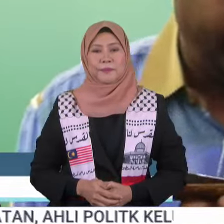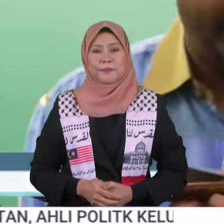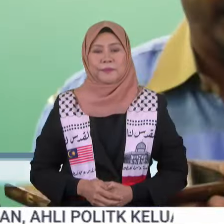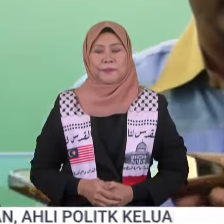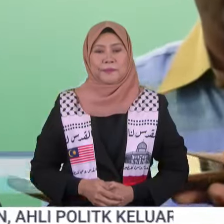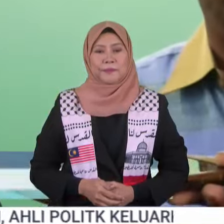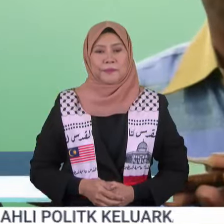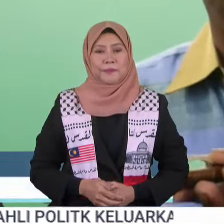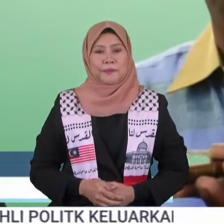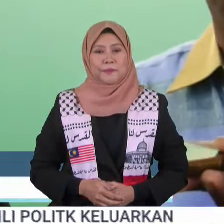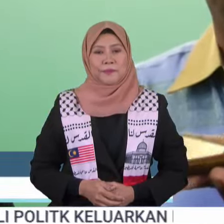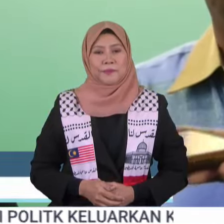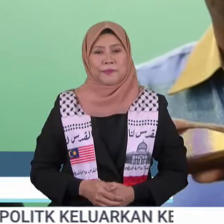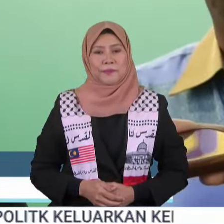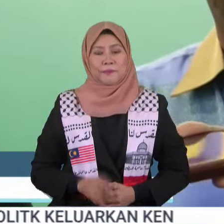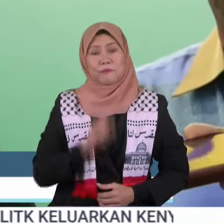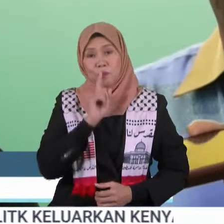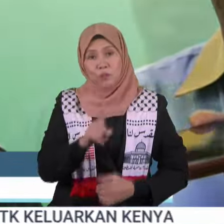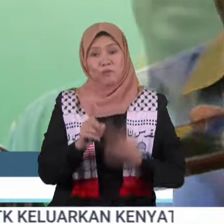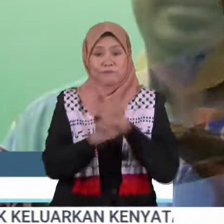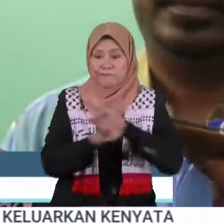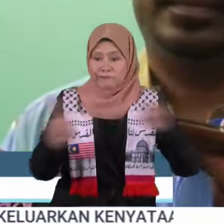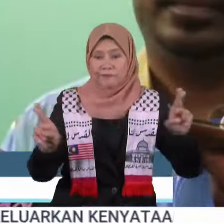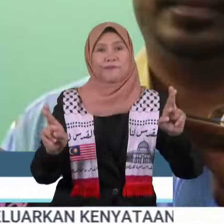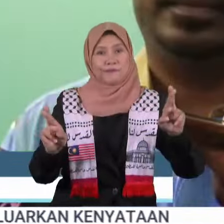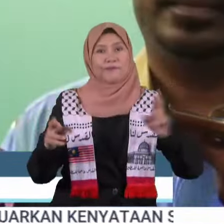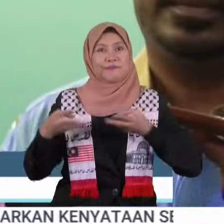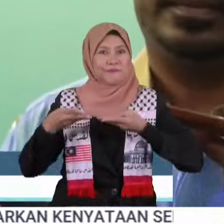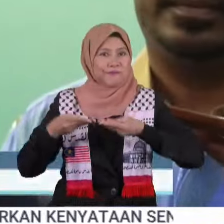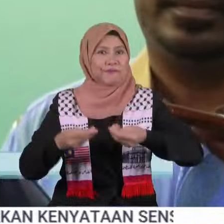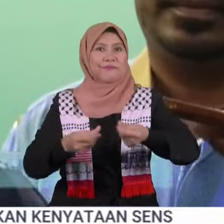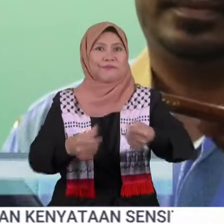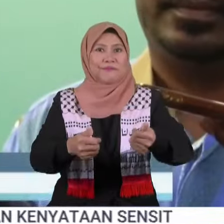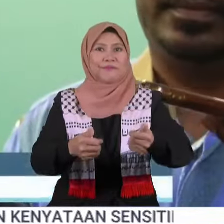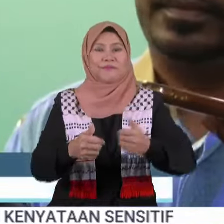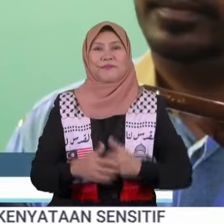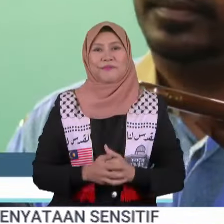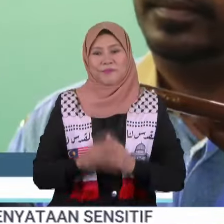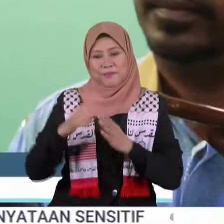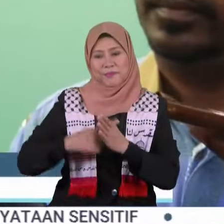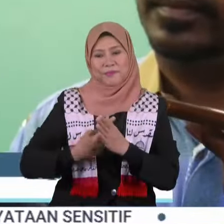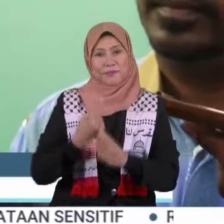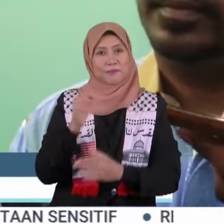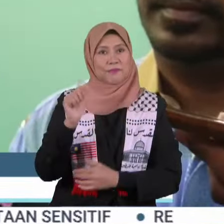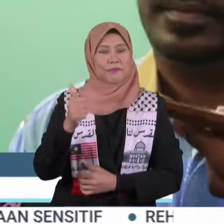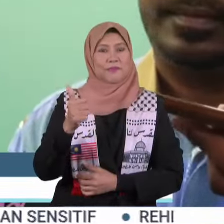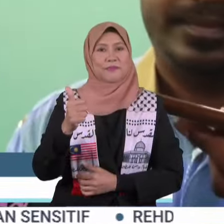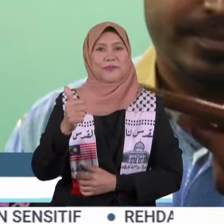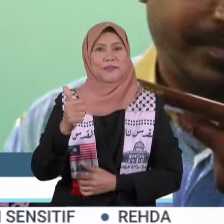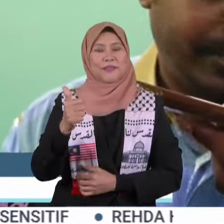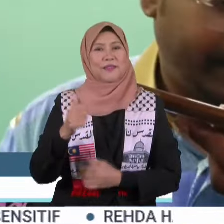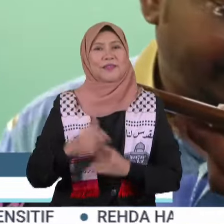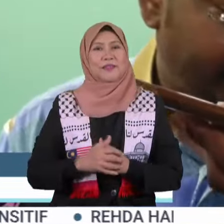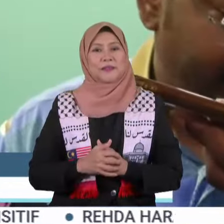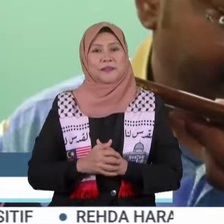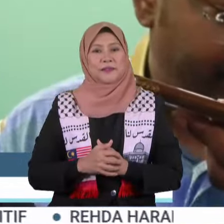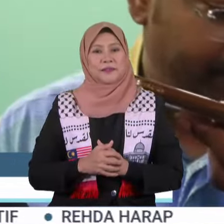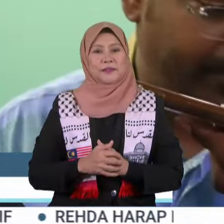Persediaan memang berjalan sangat lancar dan insya Allah pada bulan Oktober nanti kita